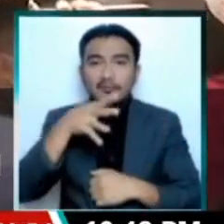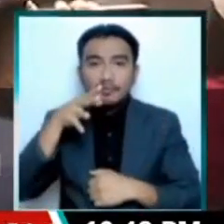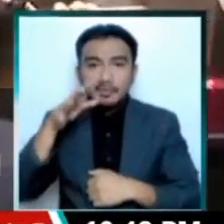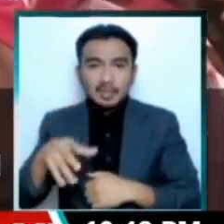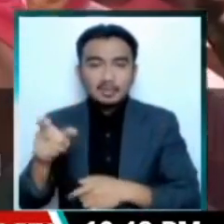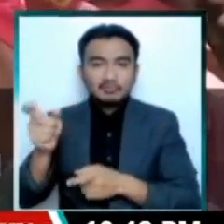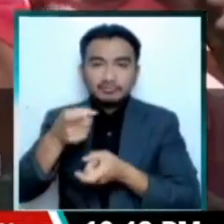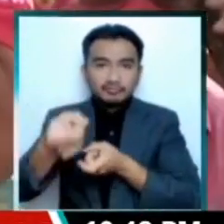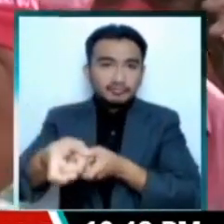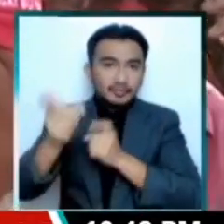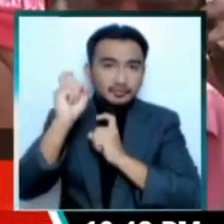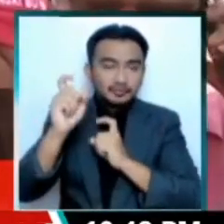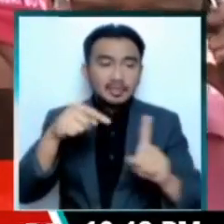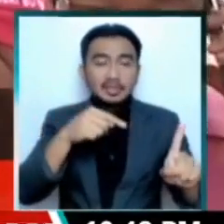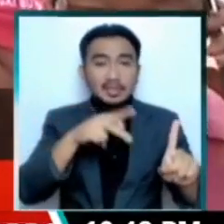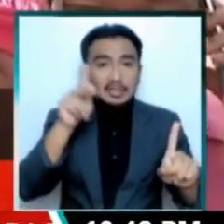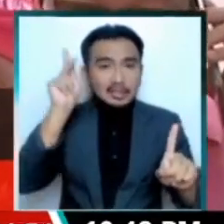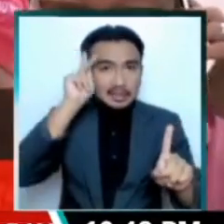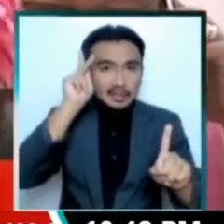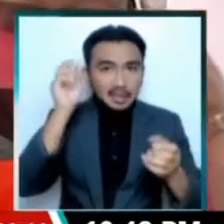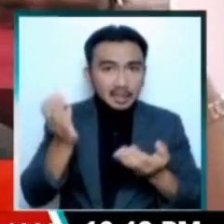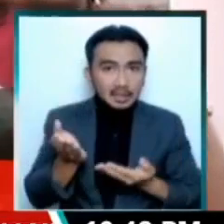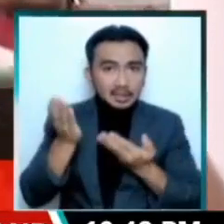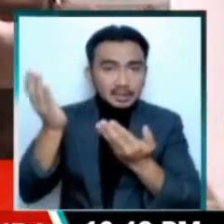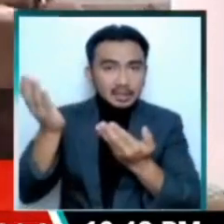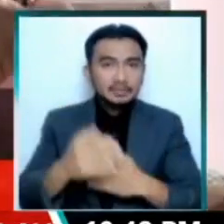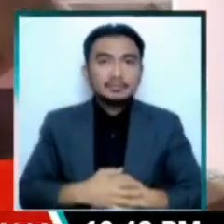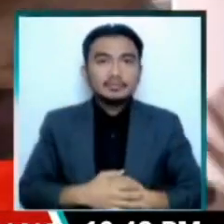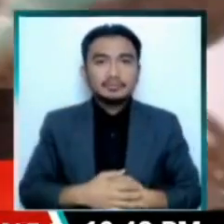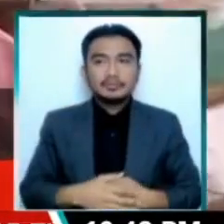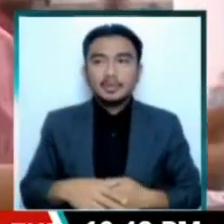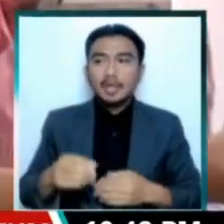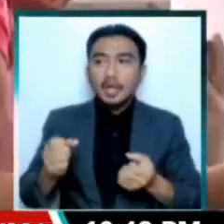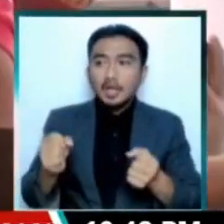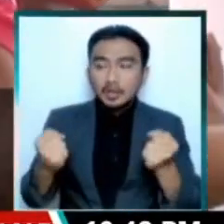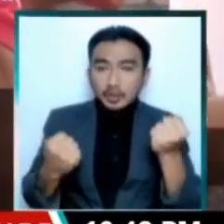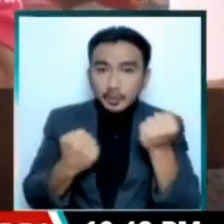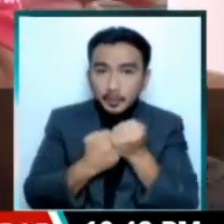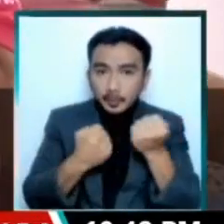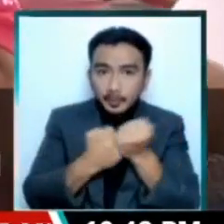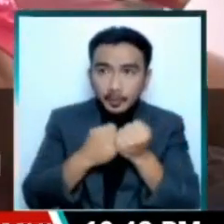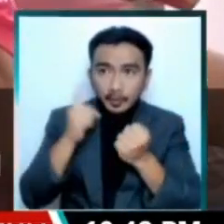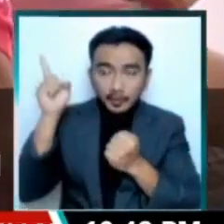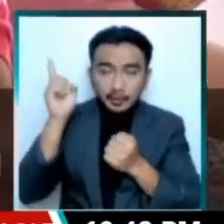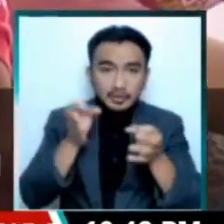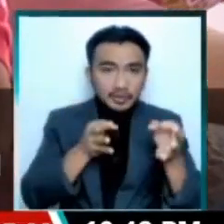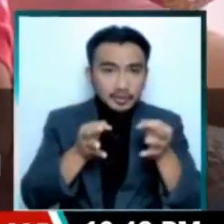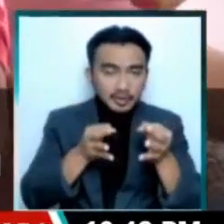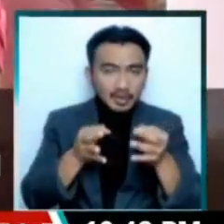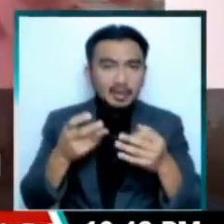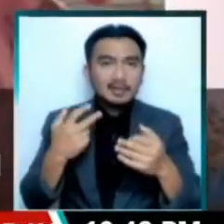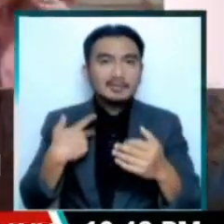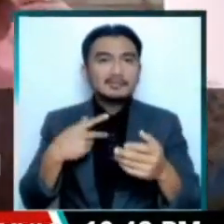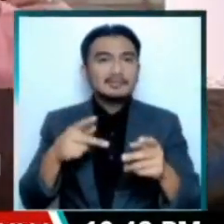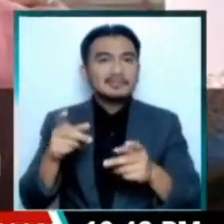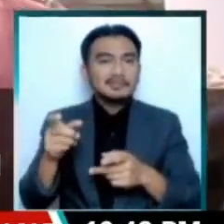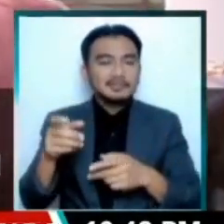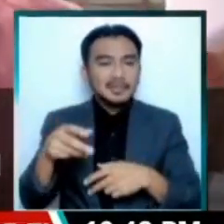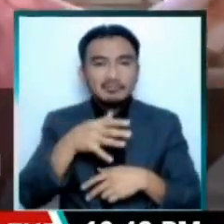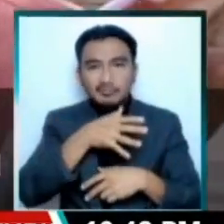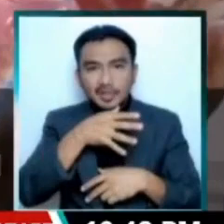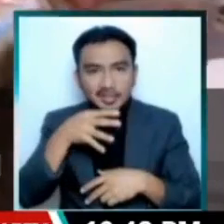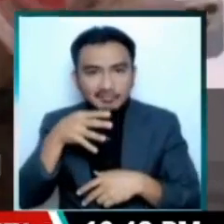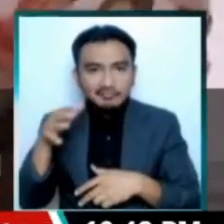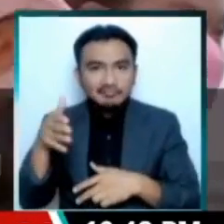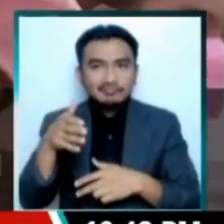Pangilinan. Suportahan ang magsasaka at mangingisda dahil pag sila ay sinuportahan ng maayos, dadami ang